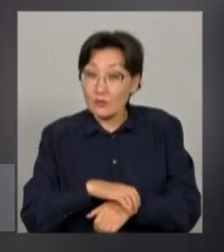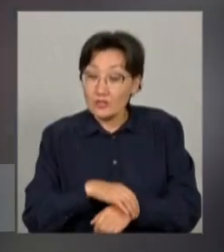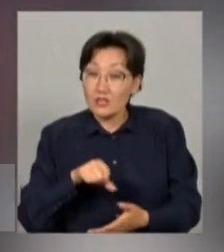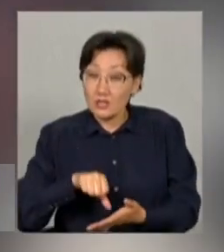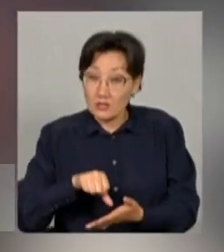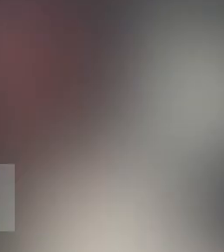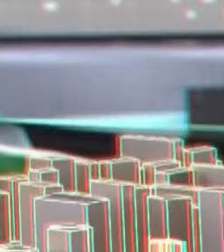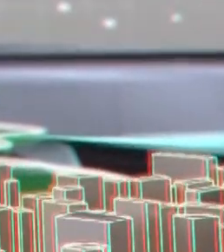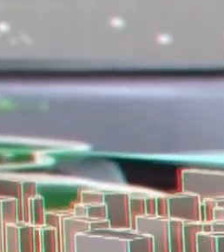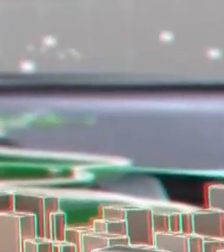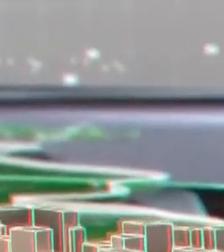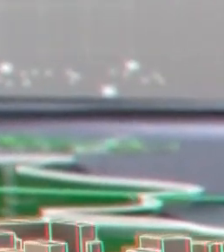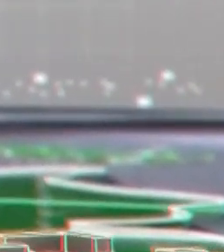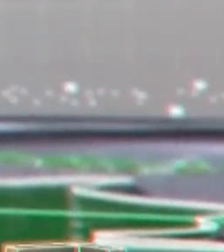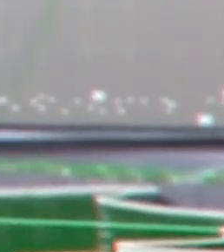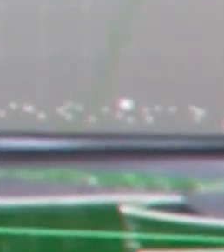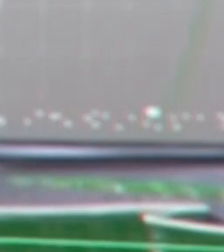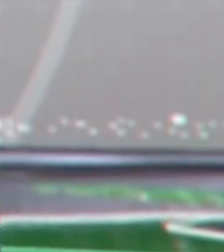отыр.